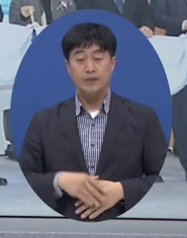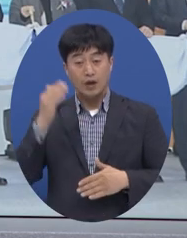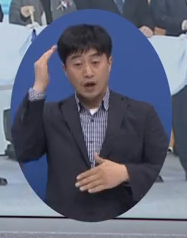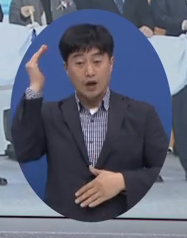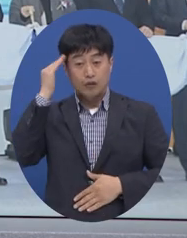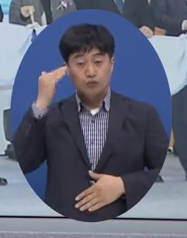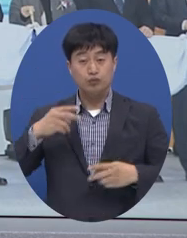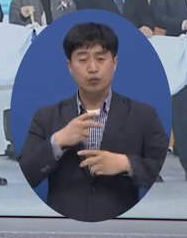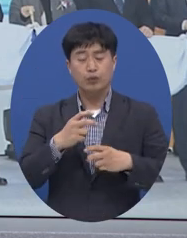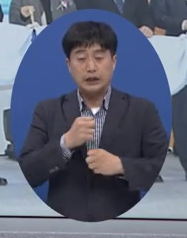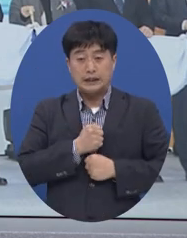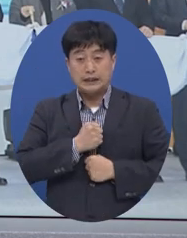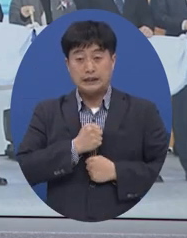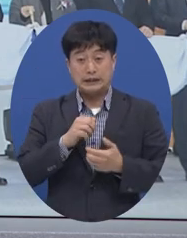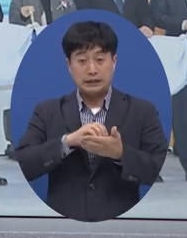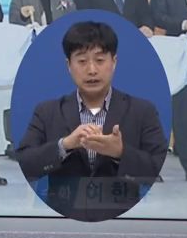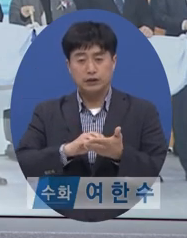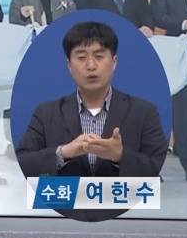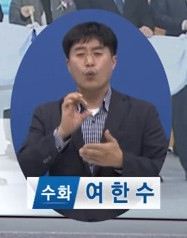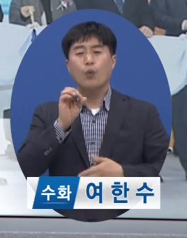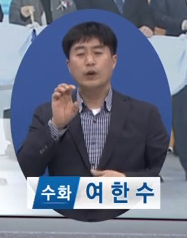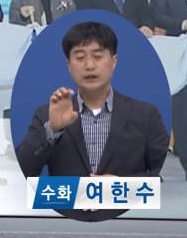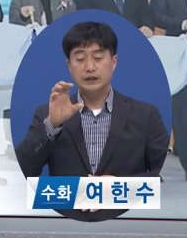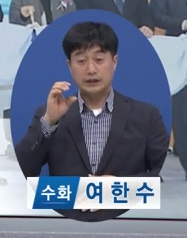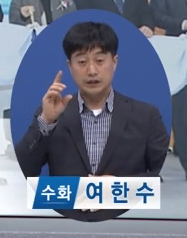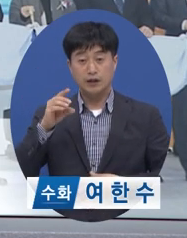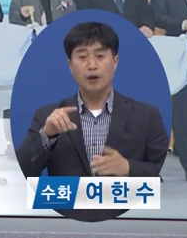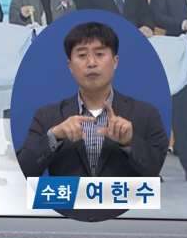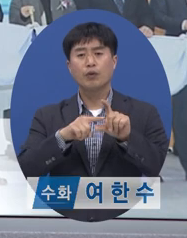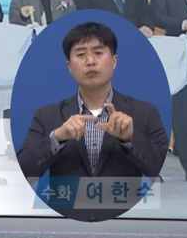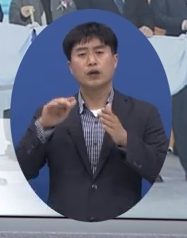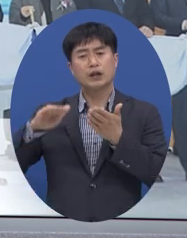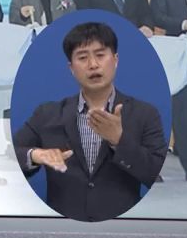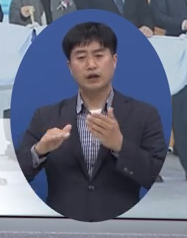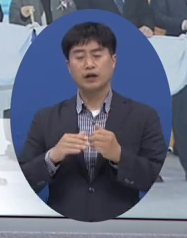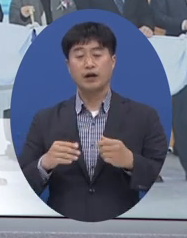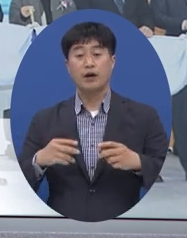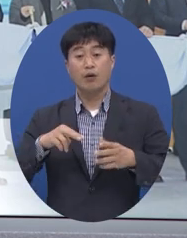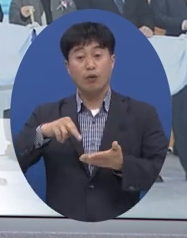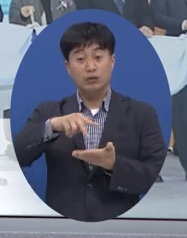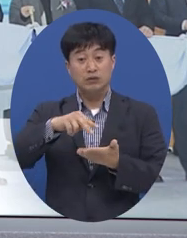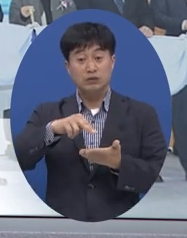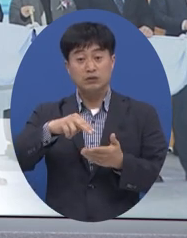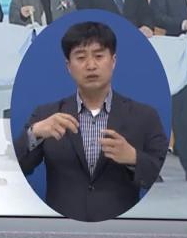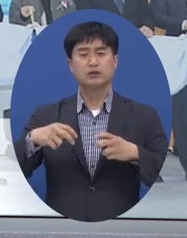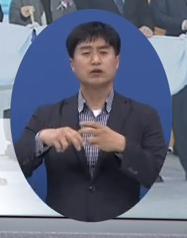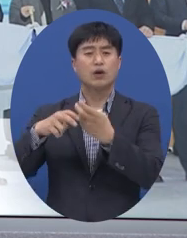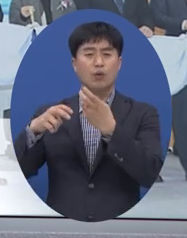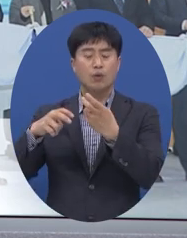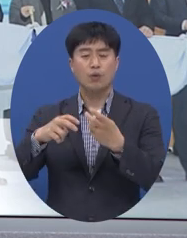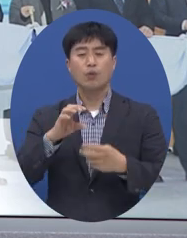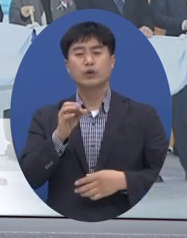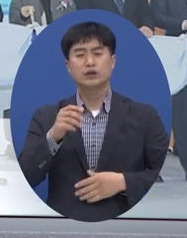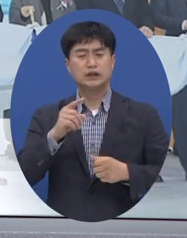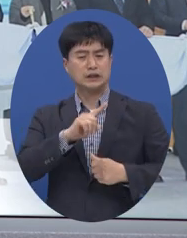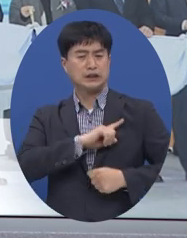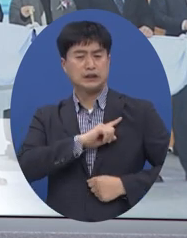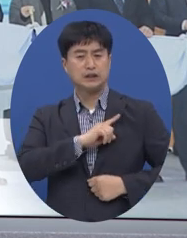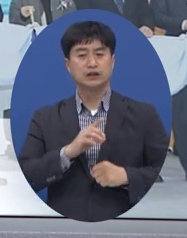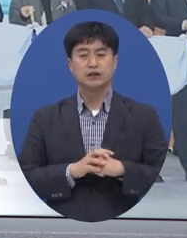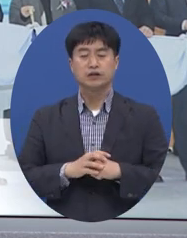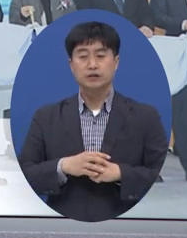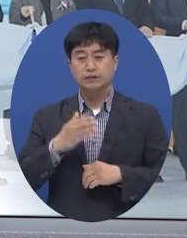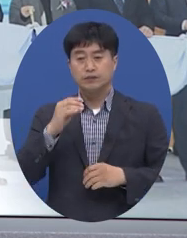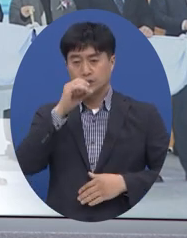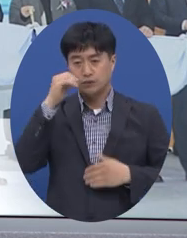한국은 교통안전지수가 OECD 평균에 비해 낮은데요. 보행자 사고는 OECD 1위라고 합니다. 경기도는 성숙한 교통안전